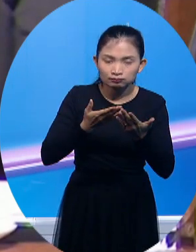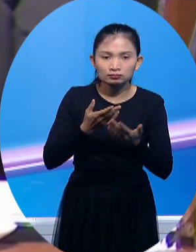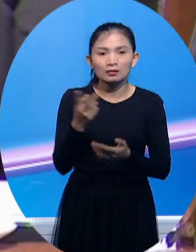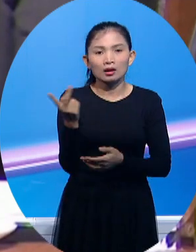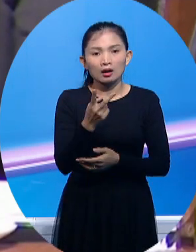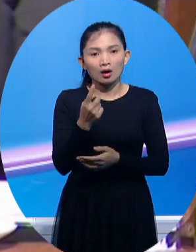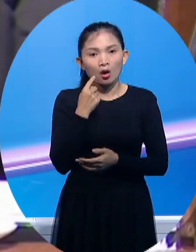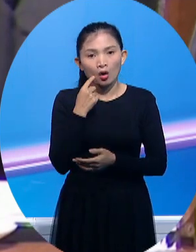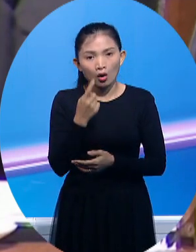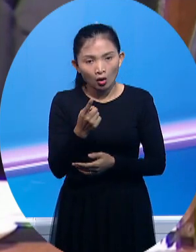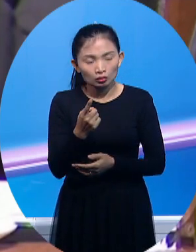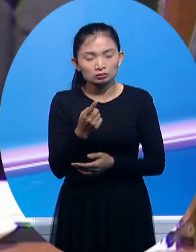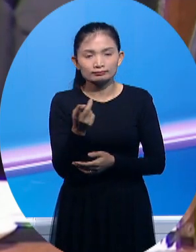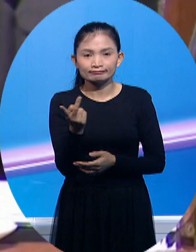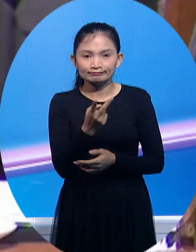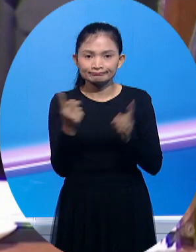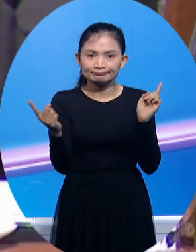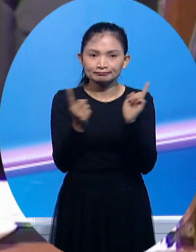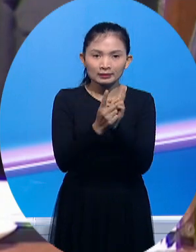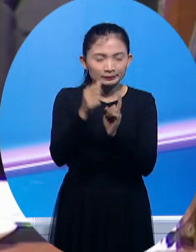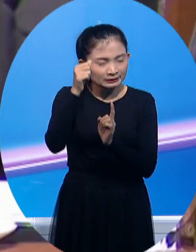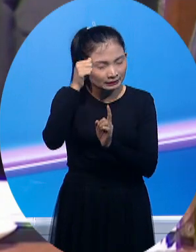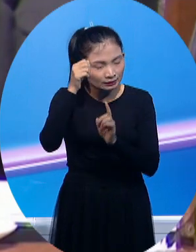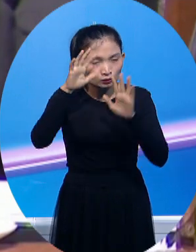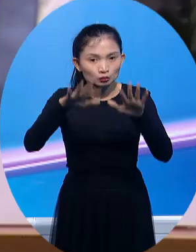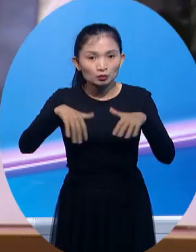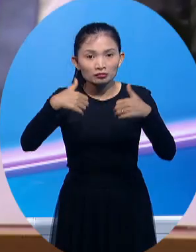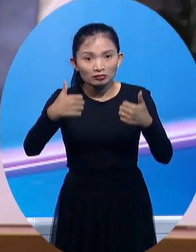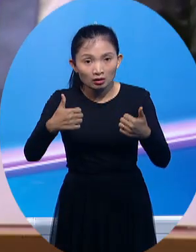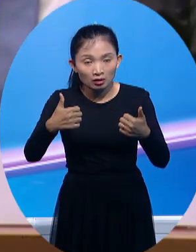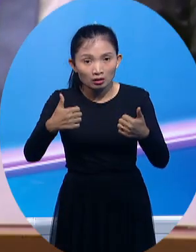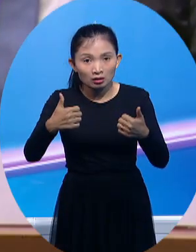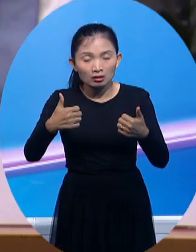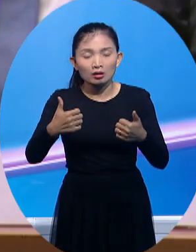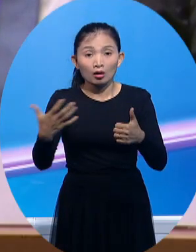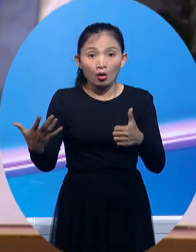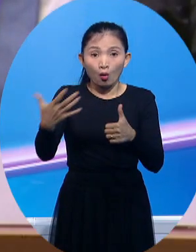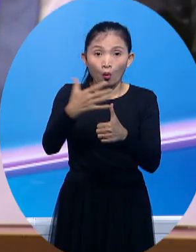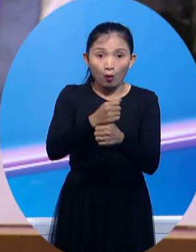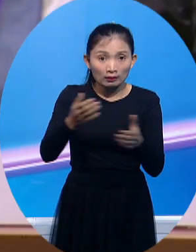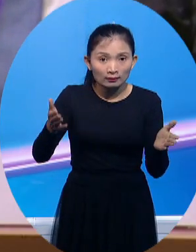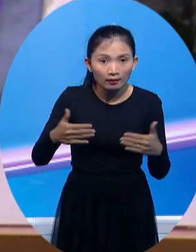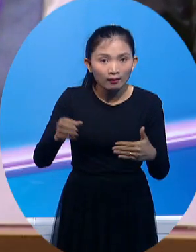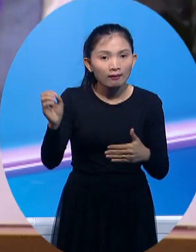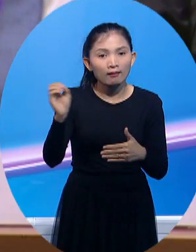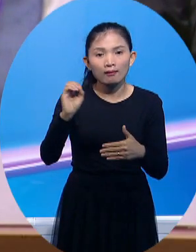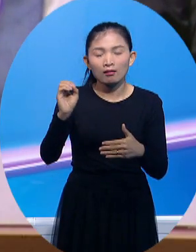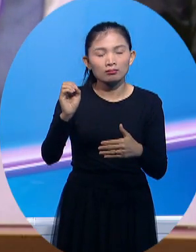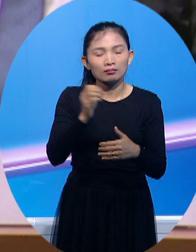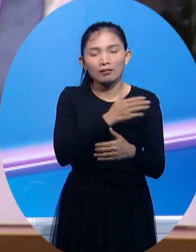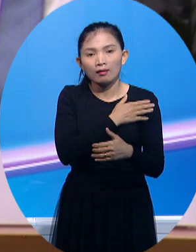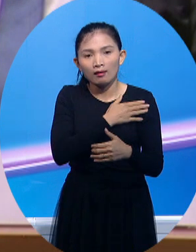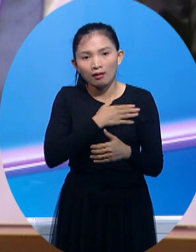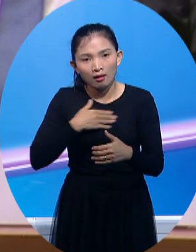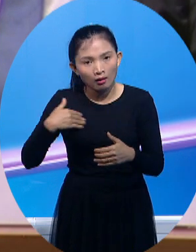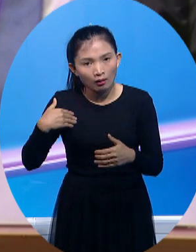thừa nhận đây chỉ là khởi đầu của tiến trình kéo dài nhiều năm. Theo đó, cả Ukraine và Moldova sẽ không chỉ phải vượt qua các rào cản về